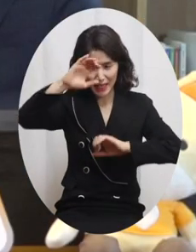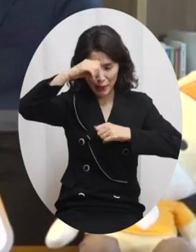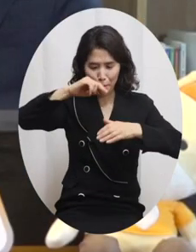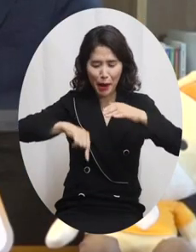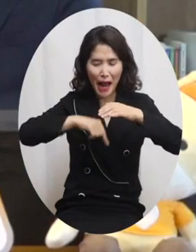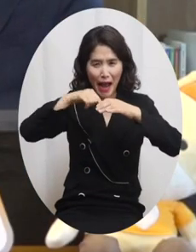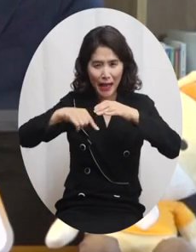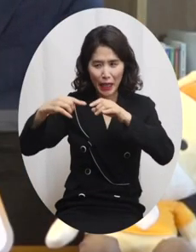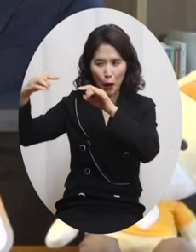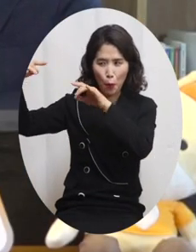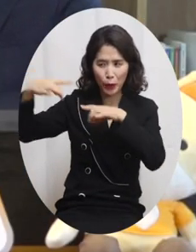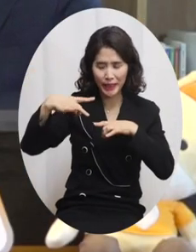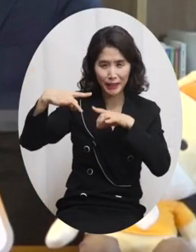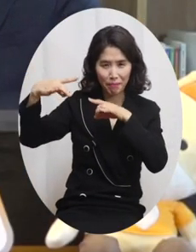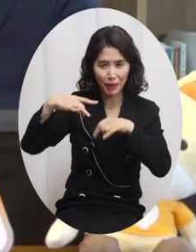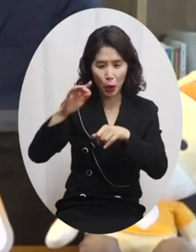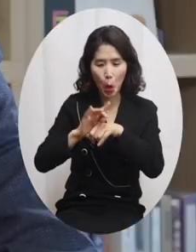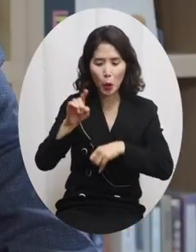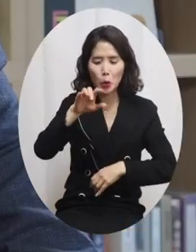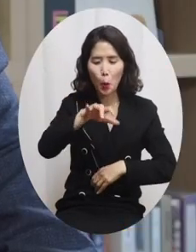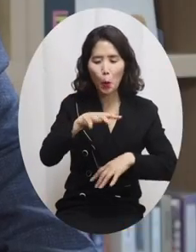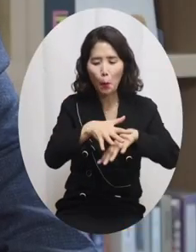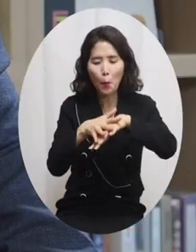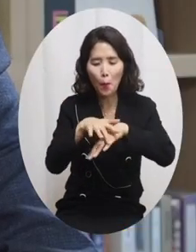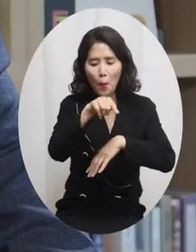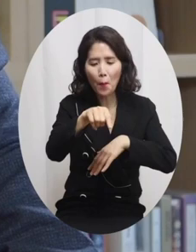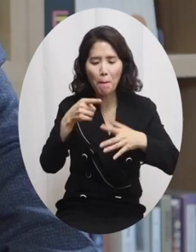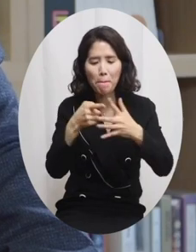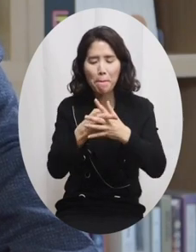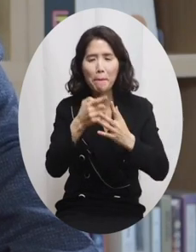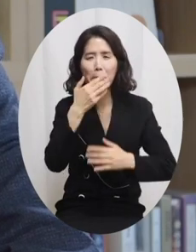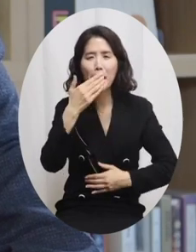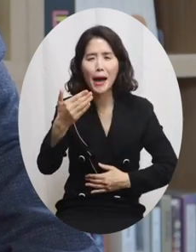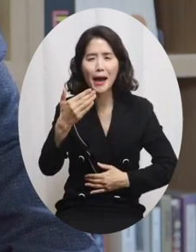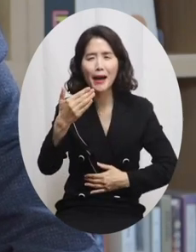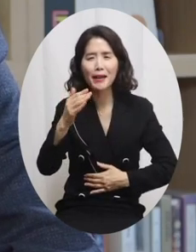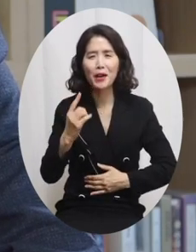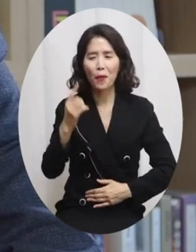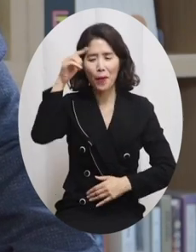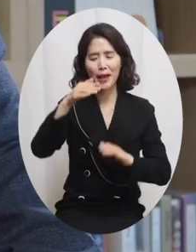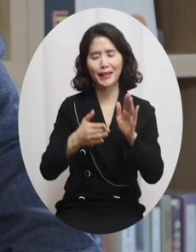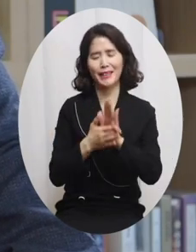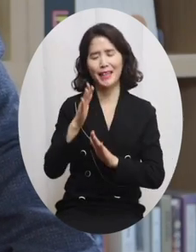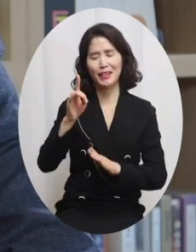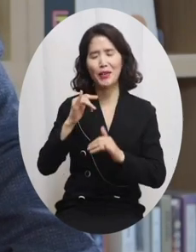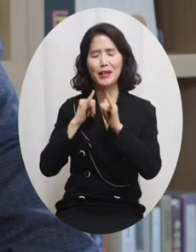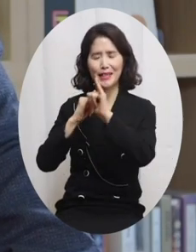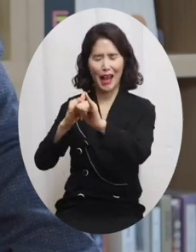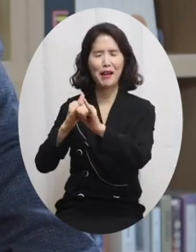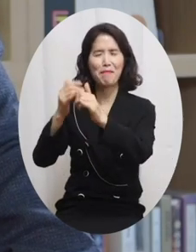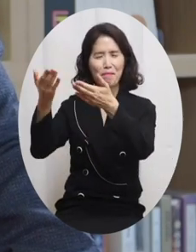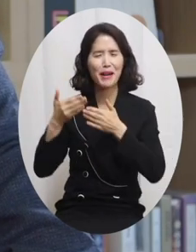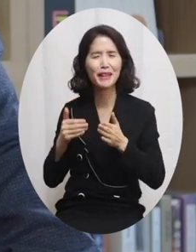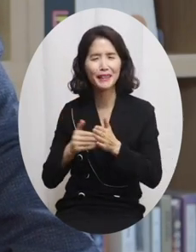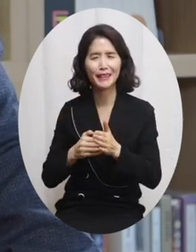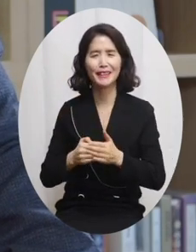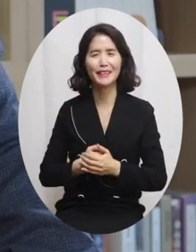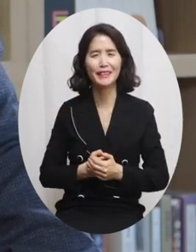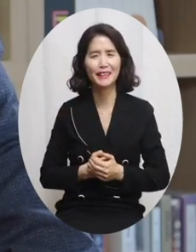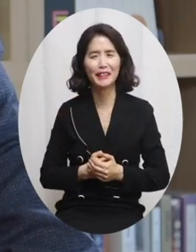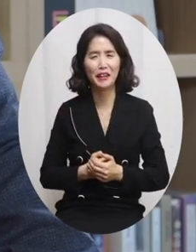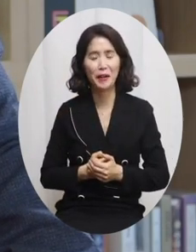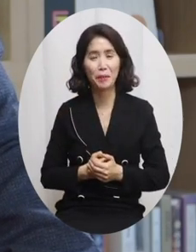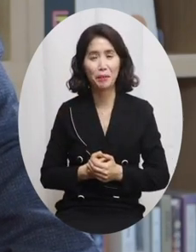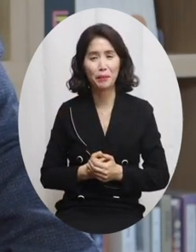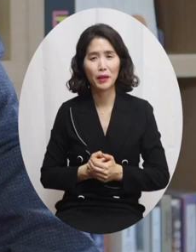신발에다가 위치 표시 장치를 다른 거죠. 아, 네. 그래서 그것도 역시 저희가 대상을 받았죠. 아, 예, 예. 그